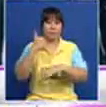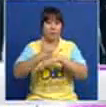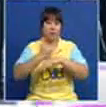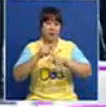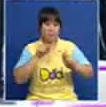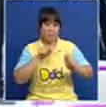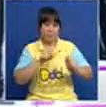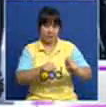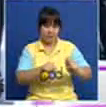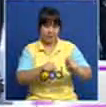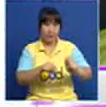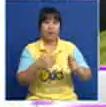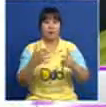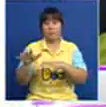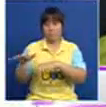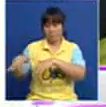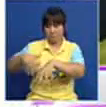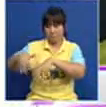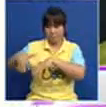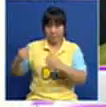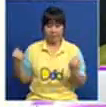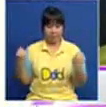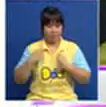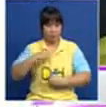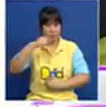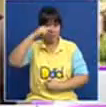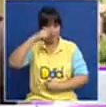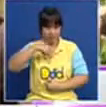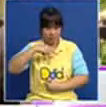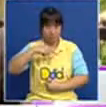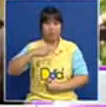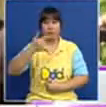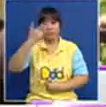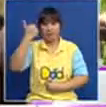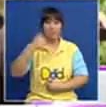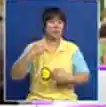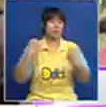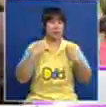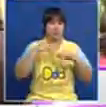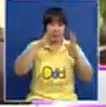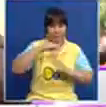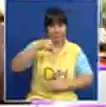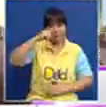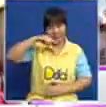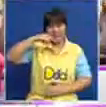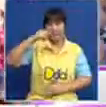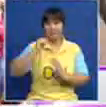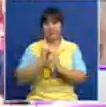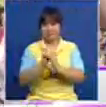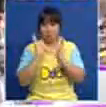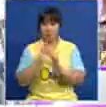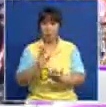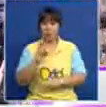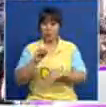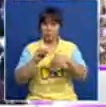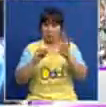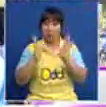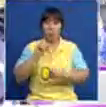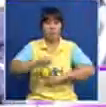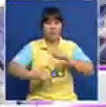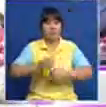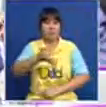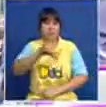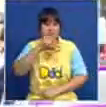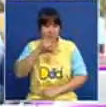ภอดำเนินสะดวกนำชาวบ้านแต่งกายด้วยชุดไทยทรงดำและไทยจีนกว่า60คนพร้อมนักปั่นจักรยานมืออาชีพซ้